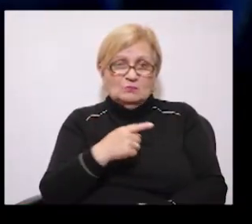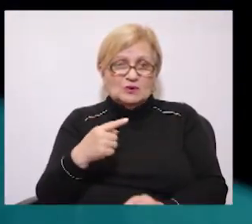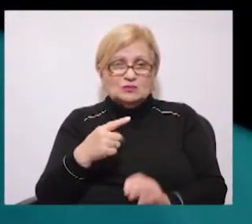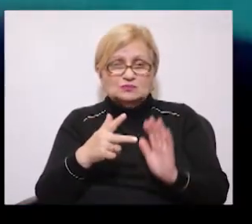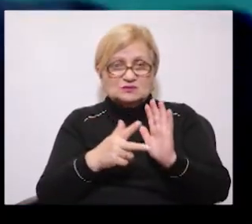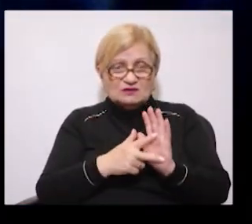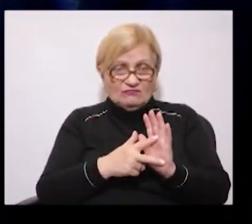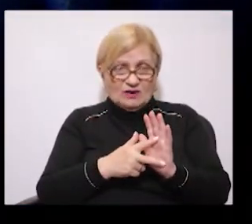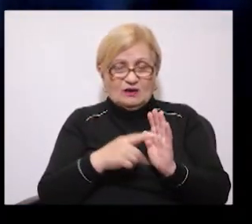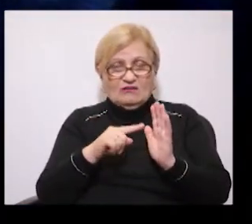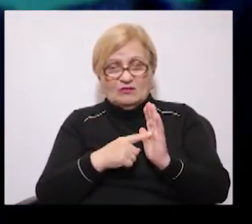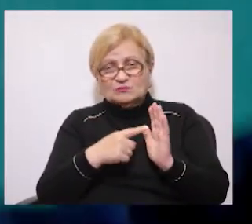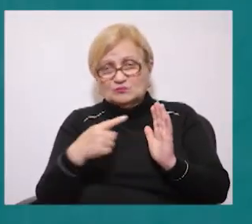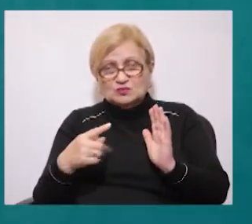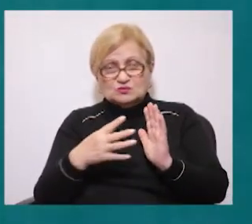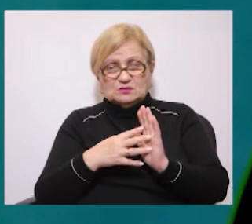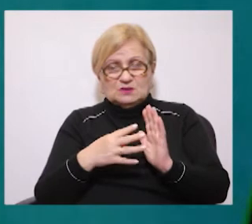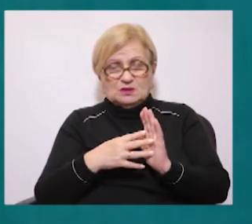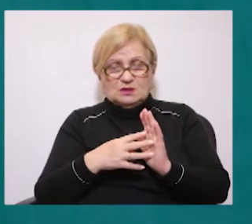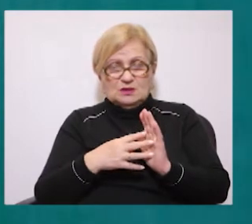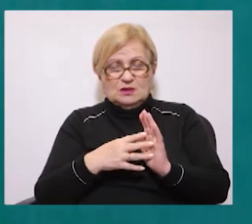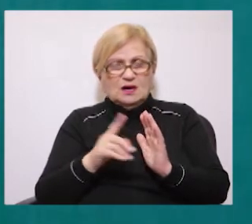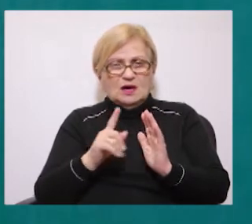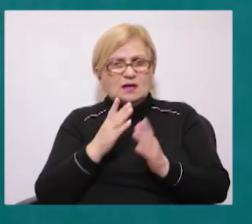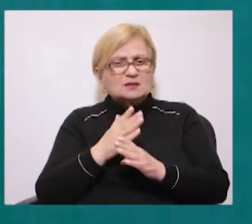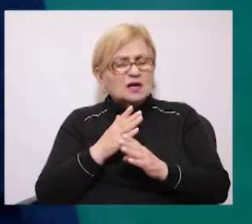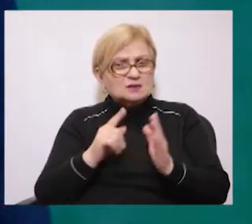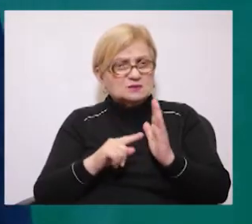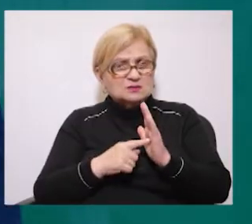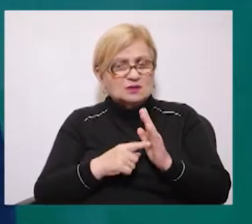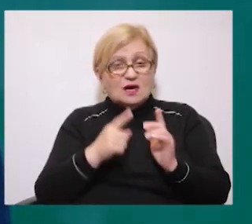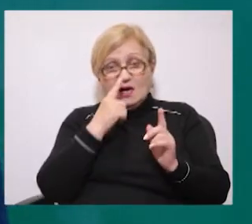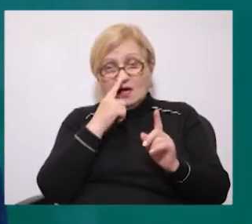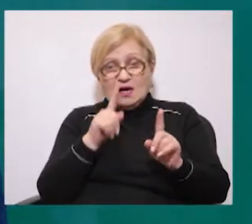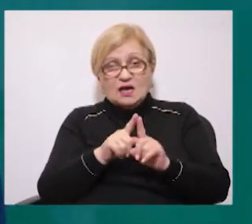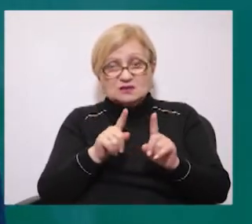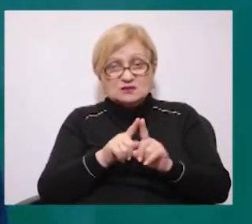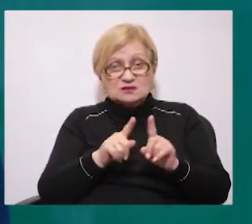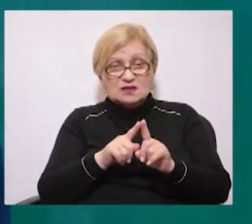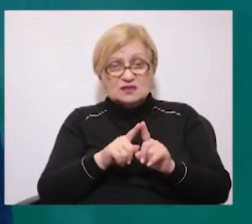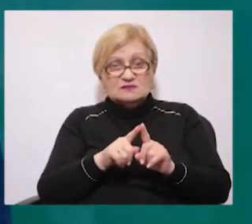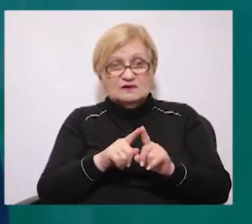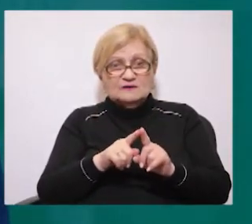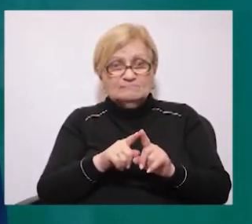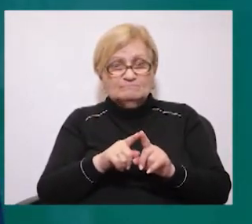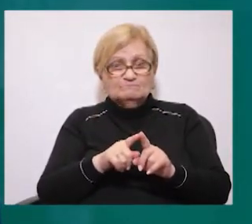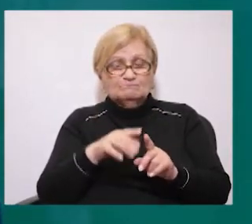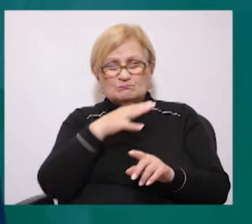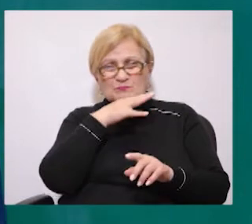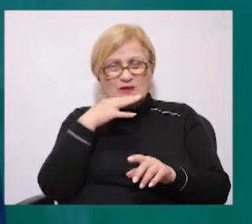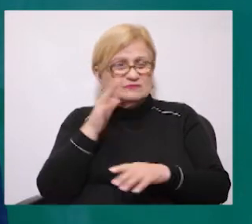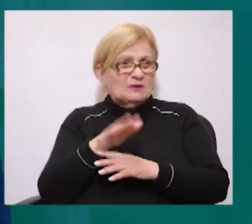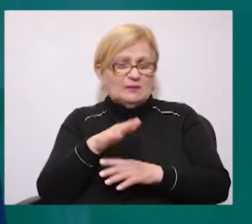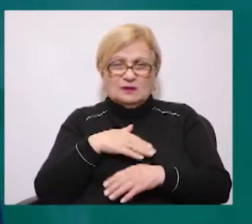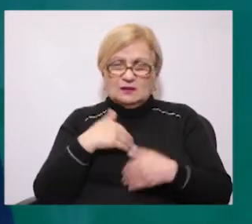9-ზე. აბა მოდით ნახოთ რა არის. რა არის გამრავლება როგორი რიცხვების, ერთი და იგივე ნიშნიანი რიცხვების? აღარ მინდა ახლა ბევრი